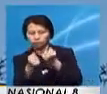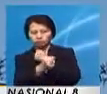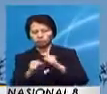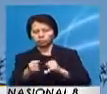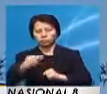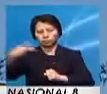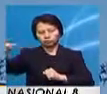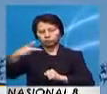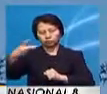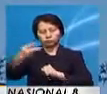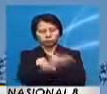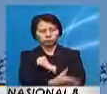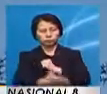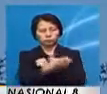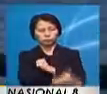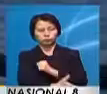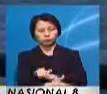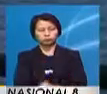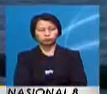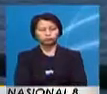negara.